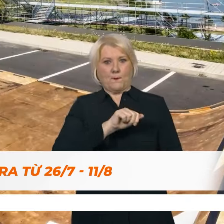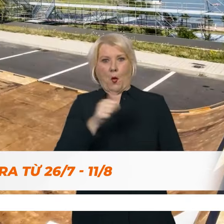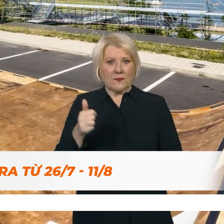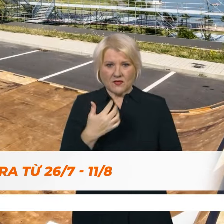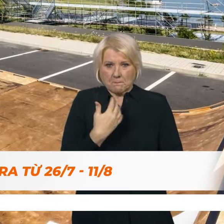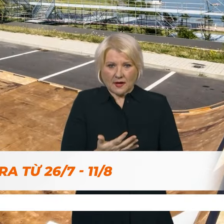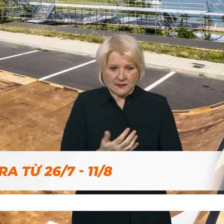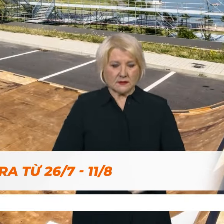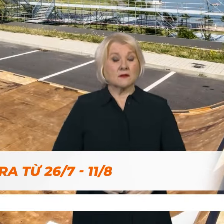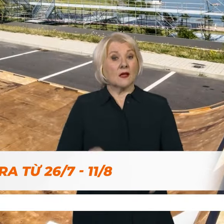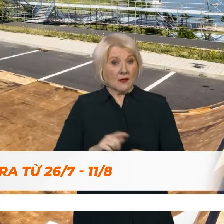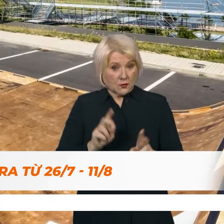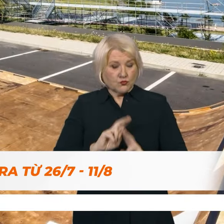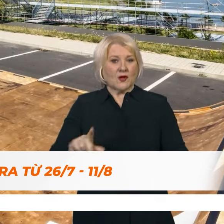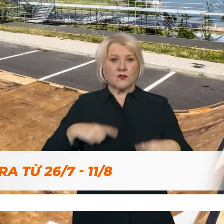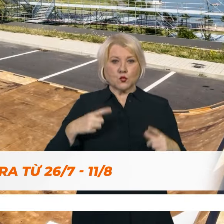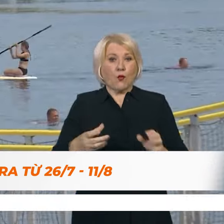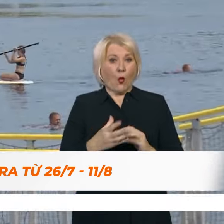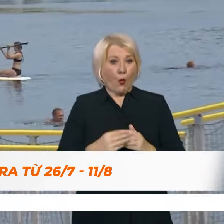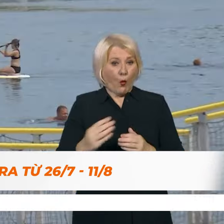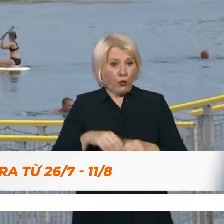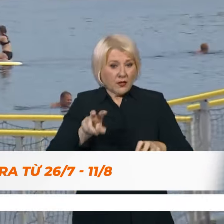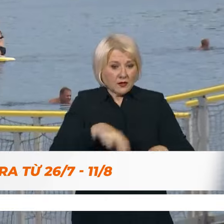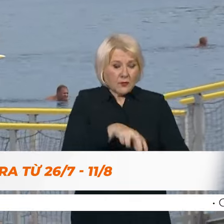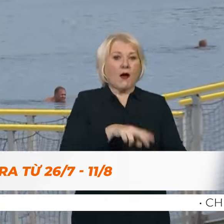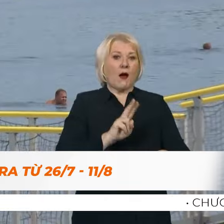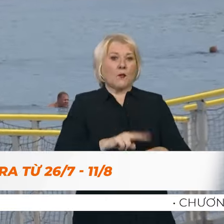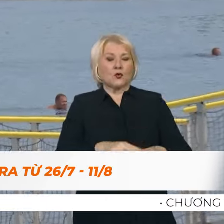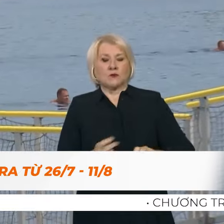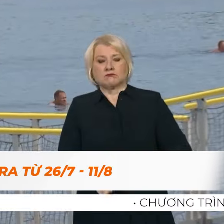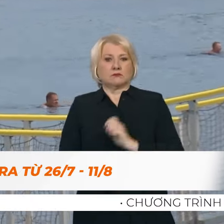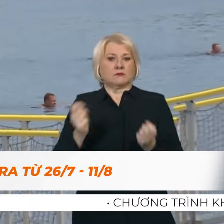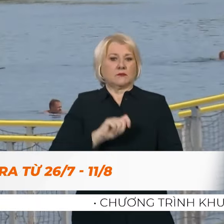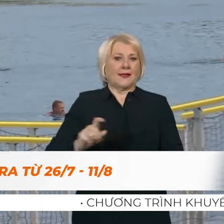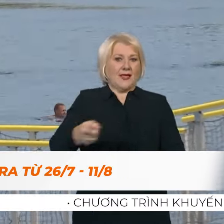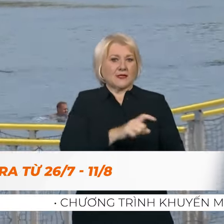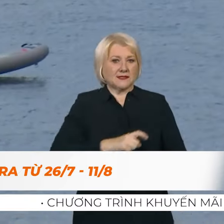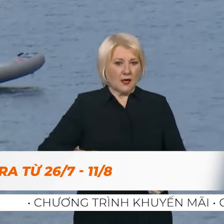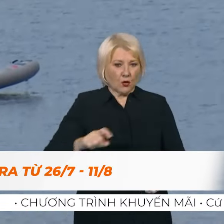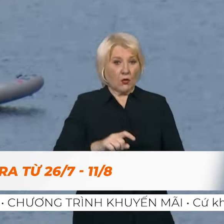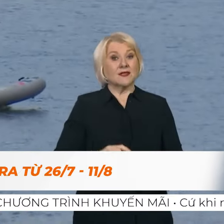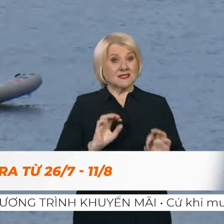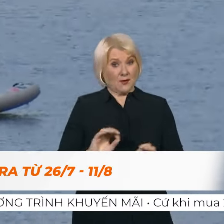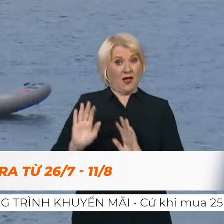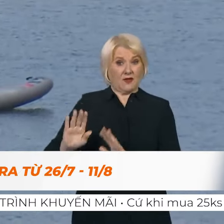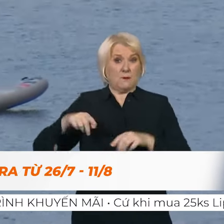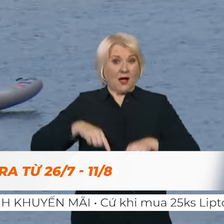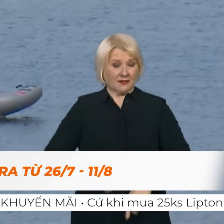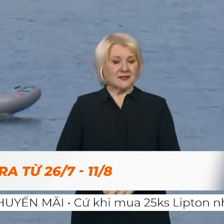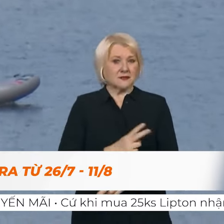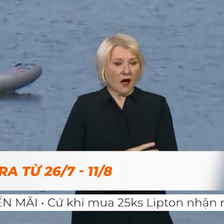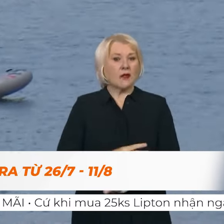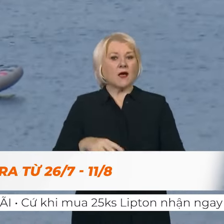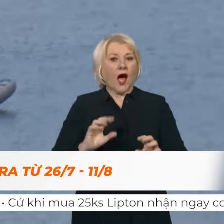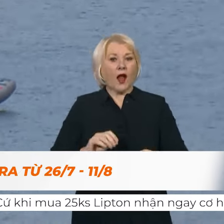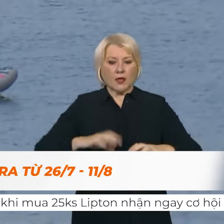thể sử dụng phương tiện công cộng để đến lễ hội. Ngoài ra còn có 3 khu vực đậu xe ô tô và một phòng giữ xe đạp. Vé vào cửa lễ khai mạc là miễn phí. Du